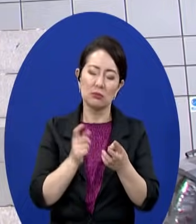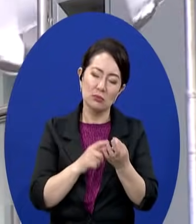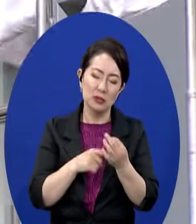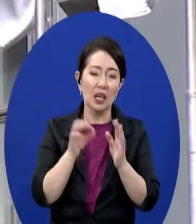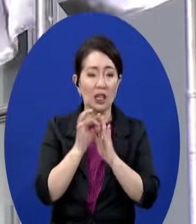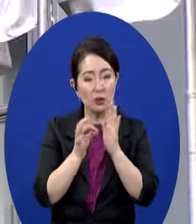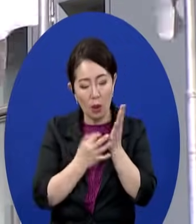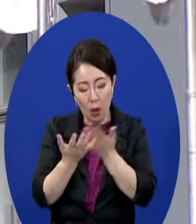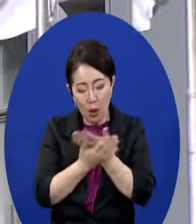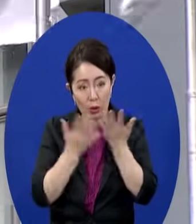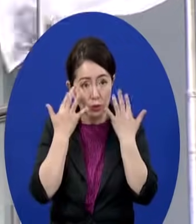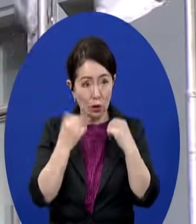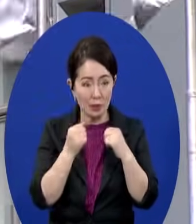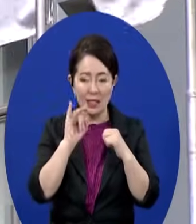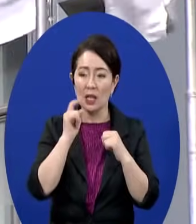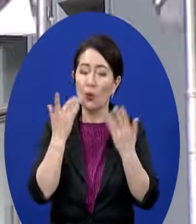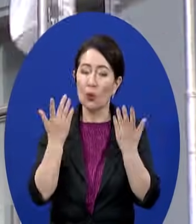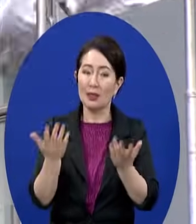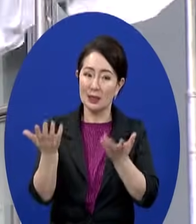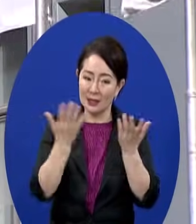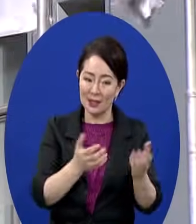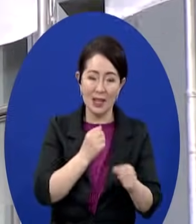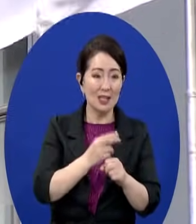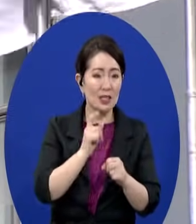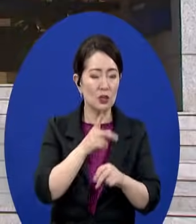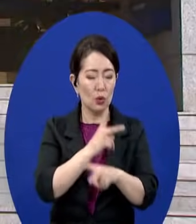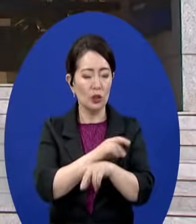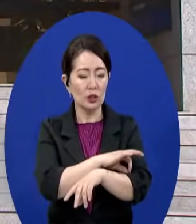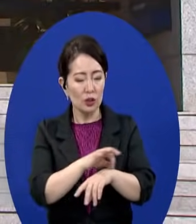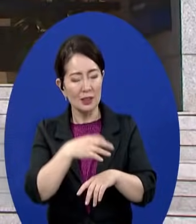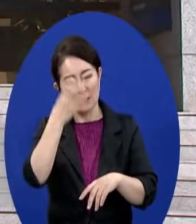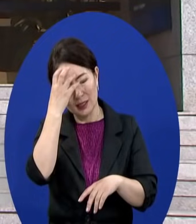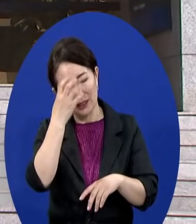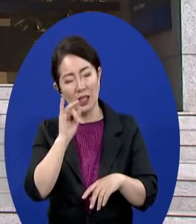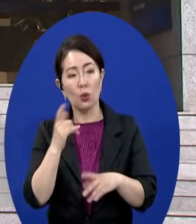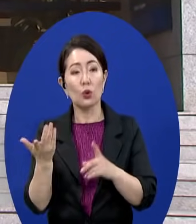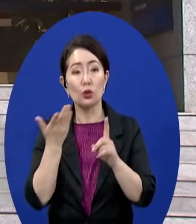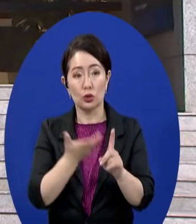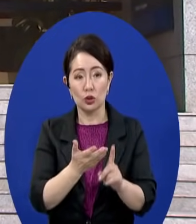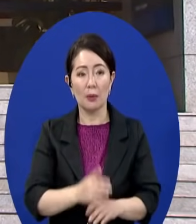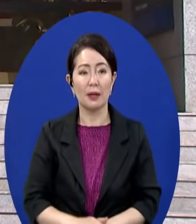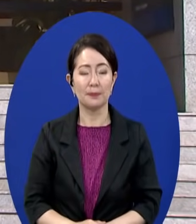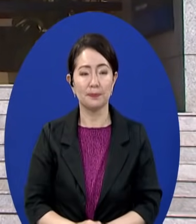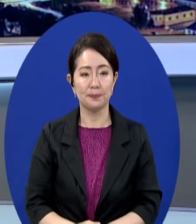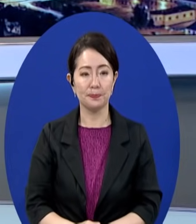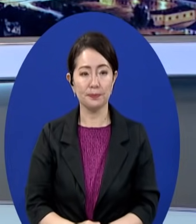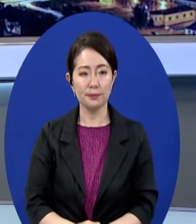хилцүүлэг зохион байгуулж улсын хурлаас гарсан ажлын хэсэг хуулийн төслийг засгийн газар улсын хурлд өргөн бариад байна.